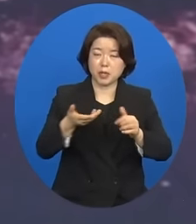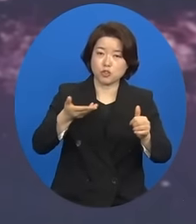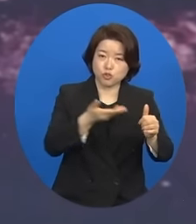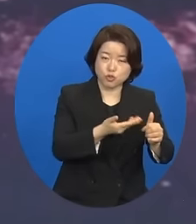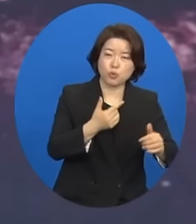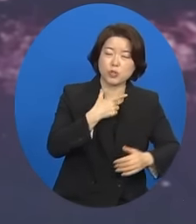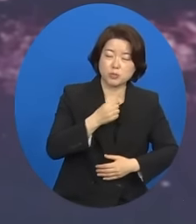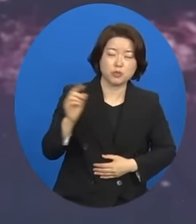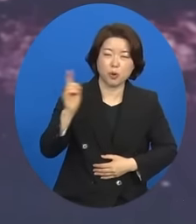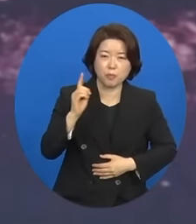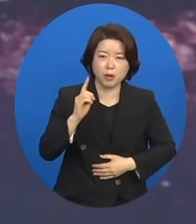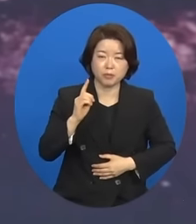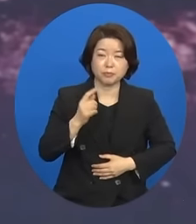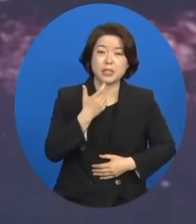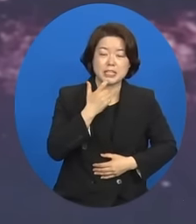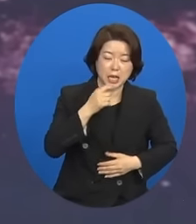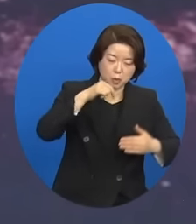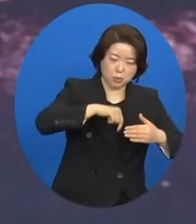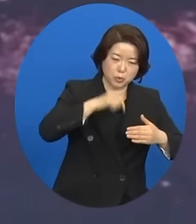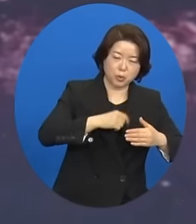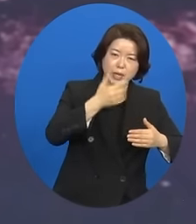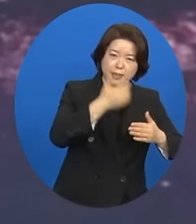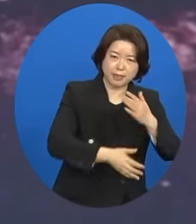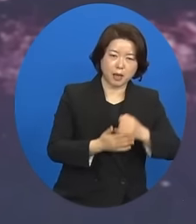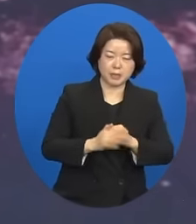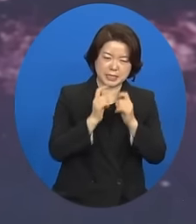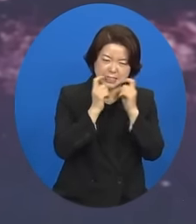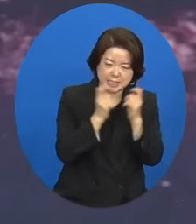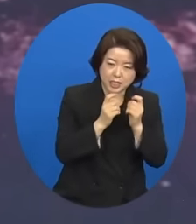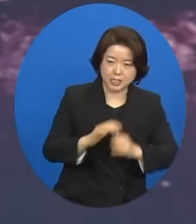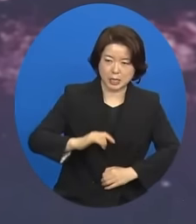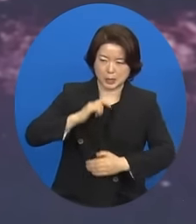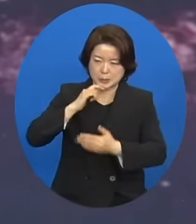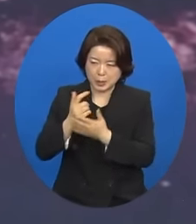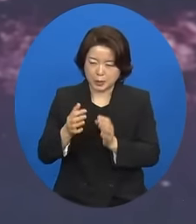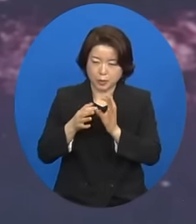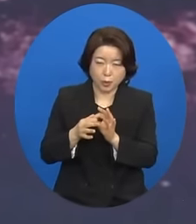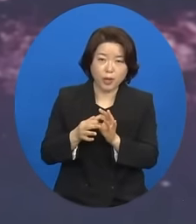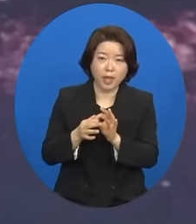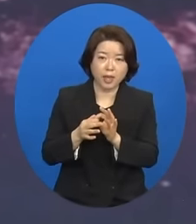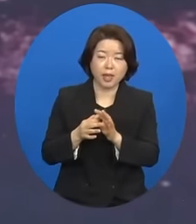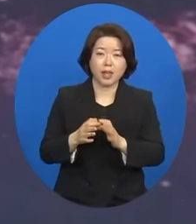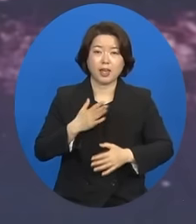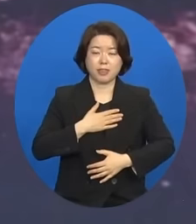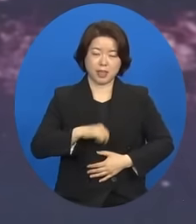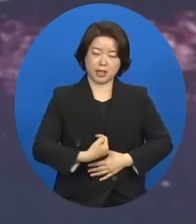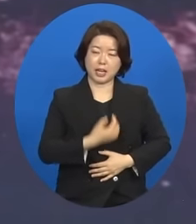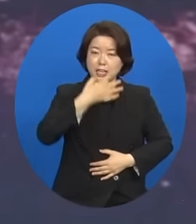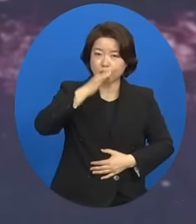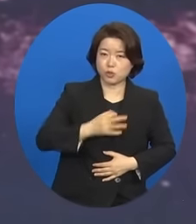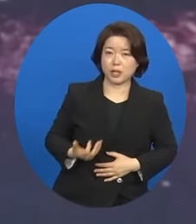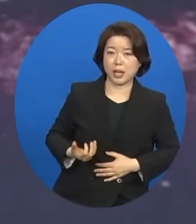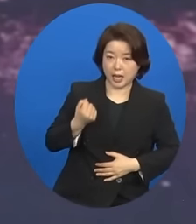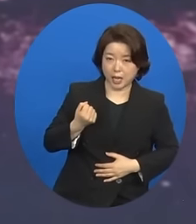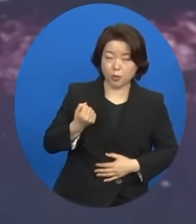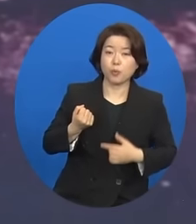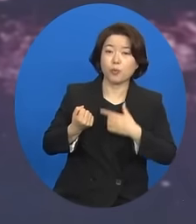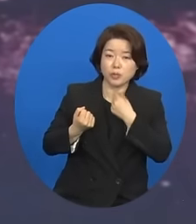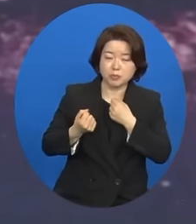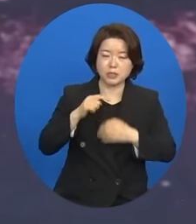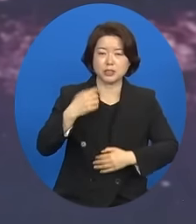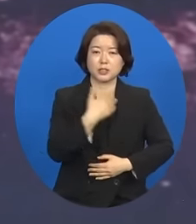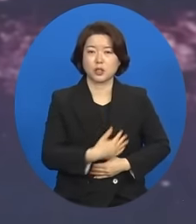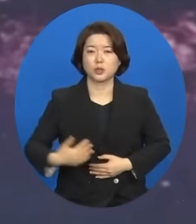아주 이기적이고 아주 그 속임수를 통해서라도 그 뭔가 자신의 유익을 얻으려고 하는 그